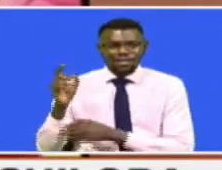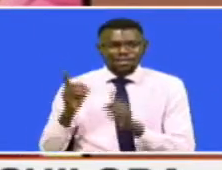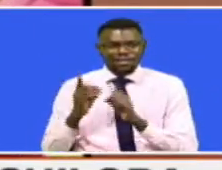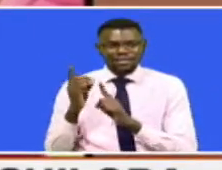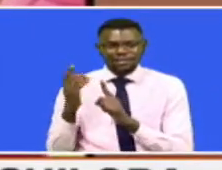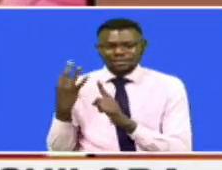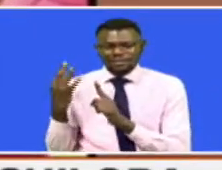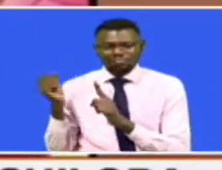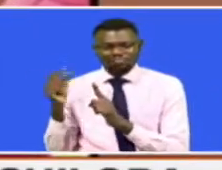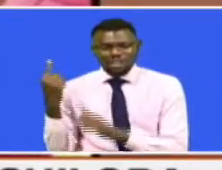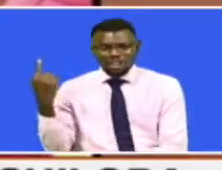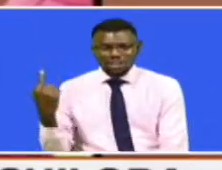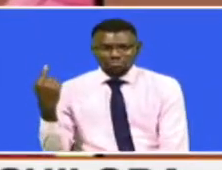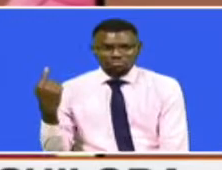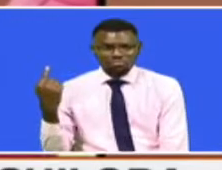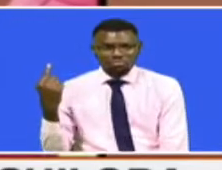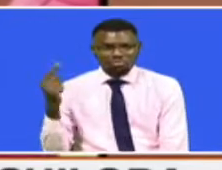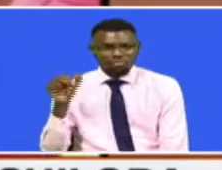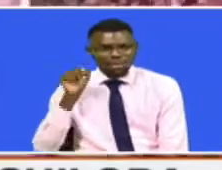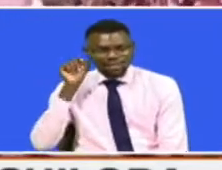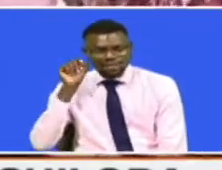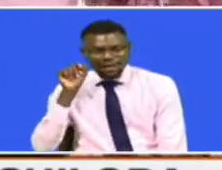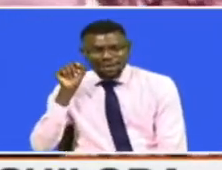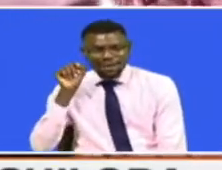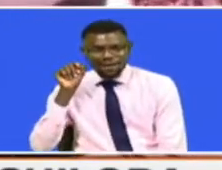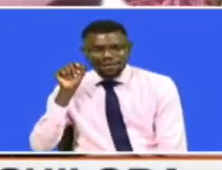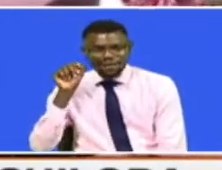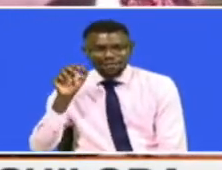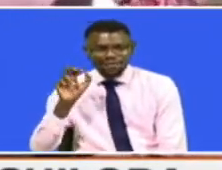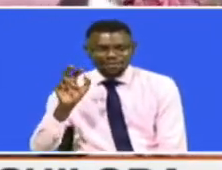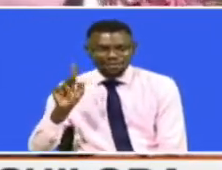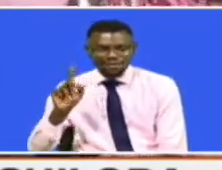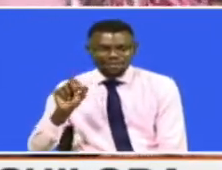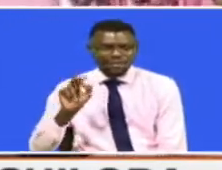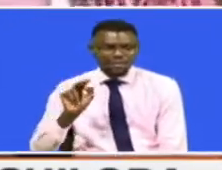3 Januari. Sakali Dalmas, KTN News.